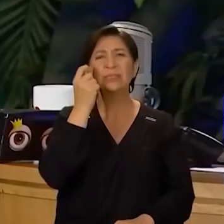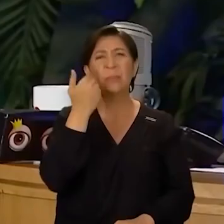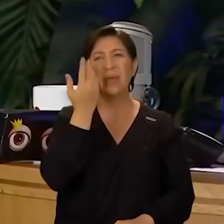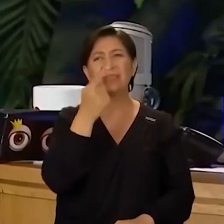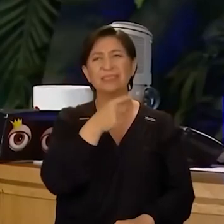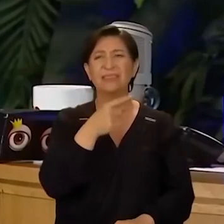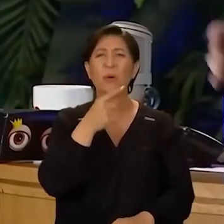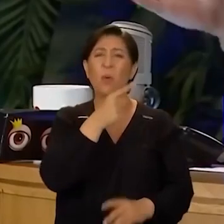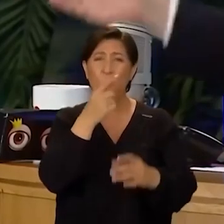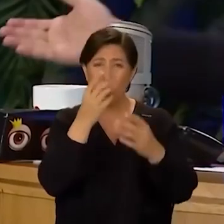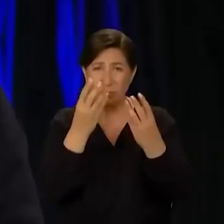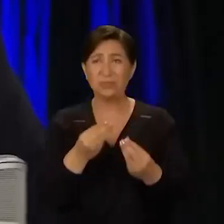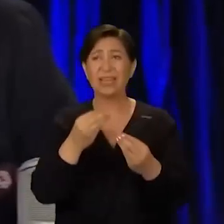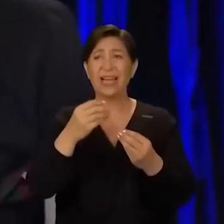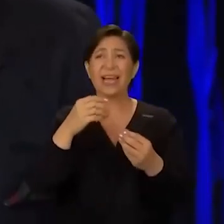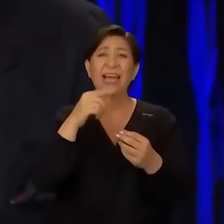musun